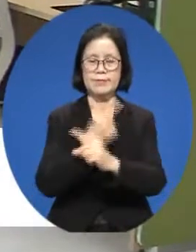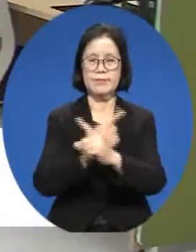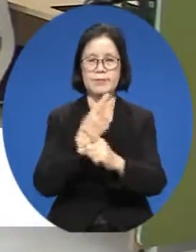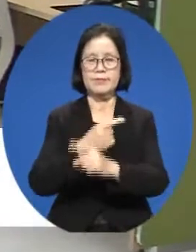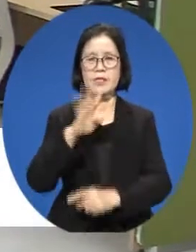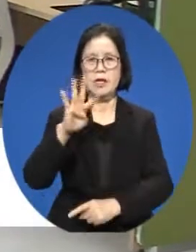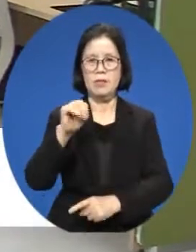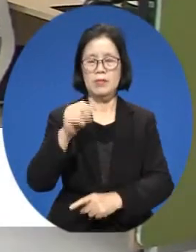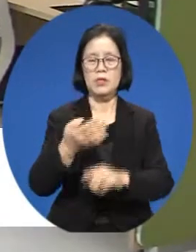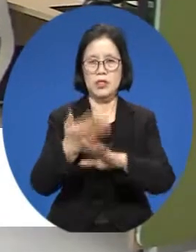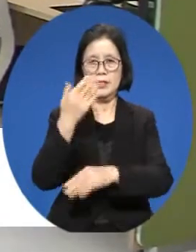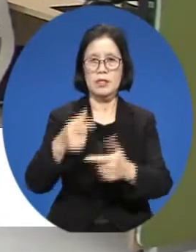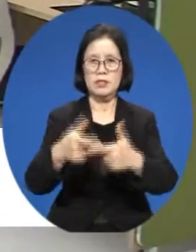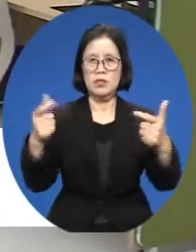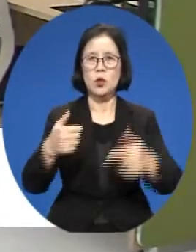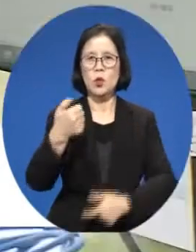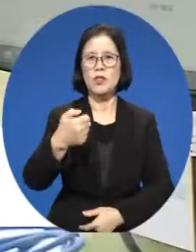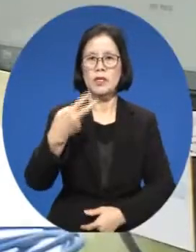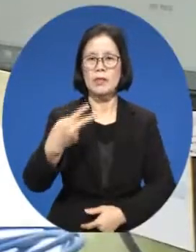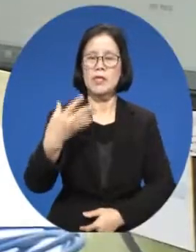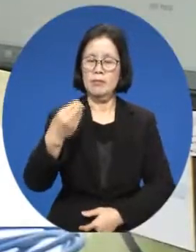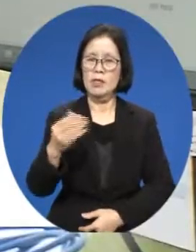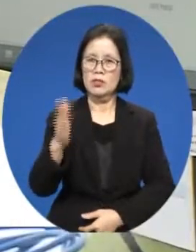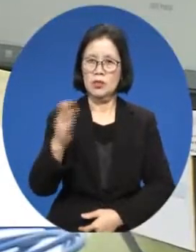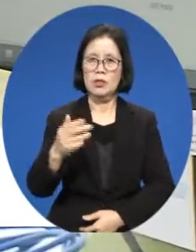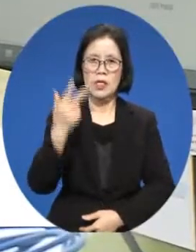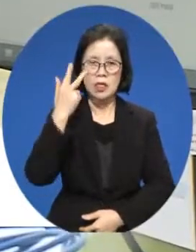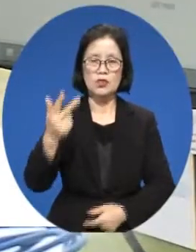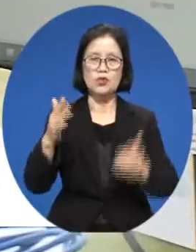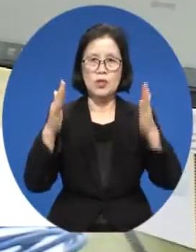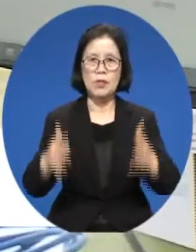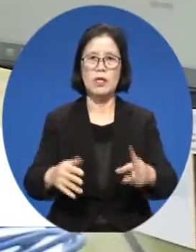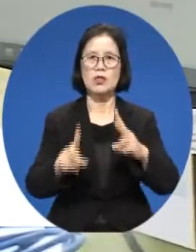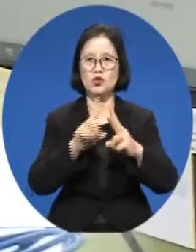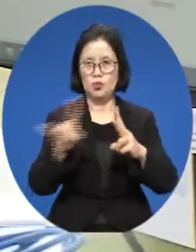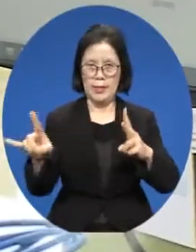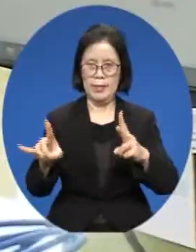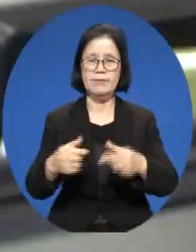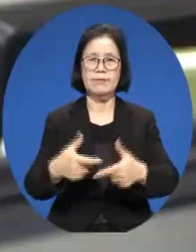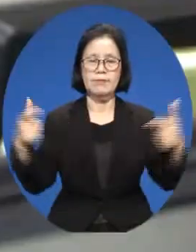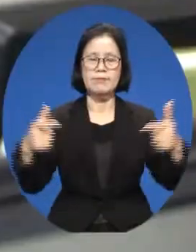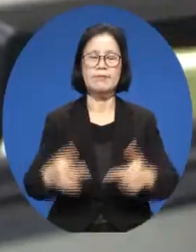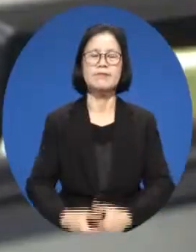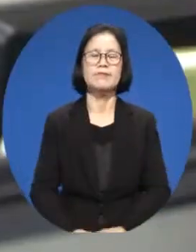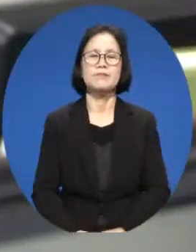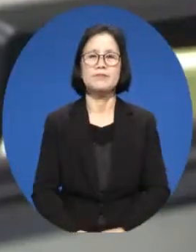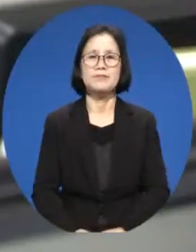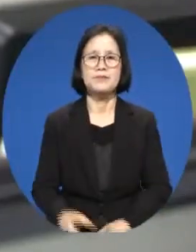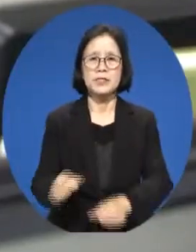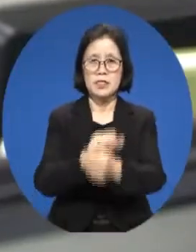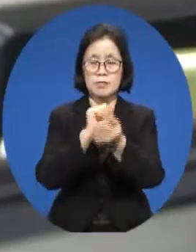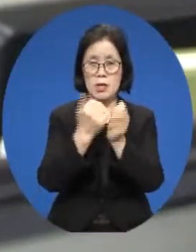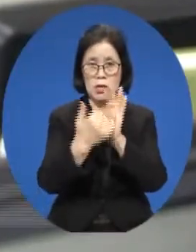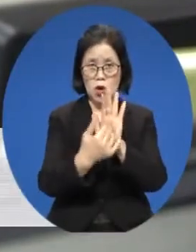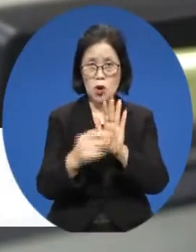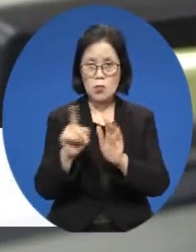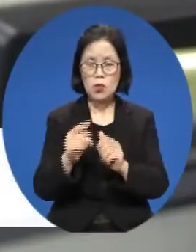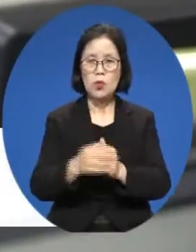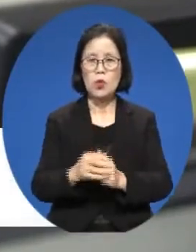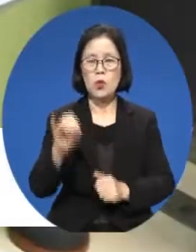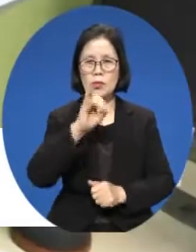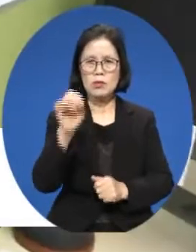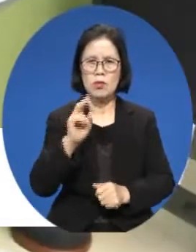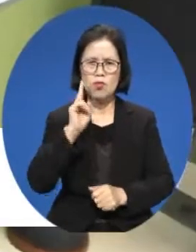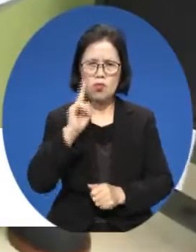명 가까이 늘면서 52만여 명으로 일주일 만에 두 배로 급증했습니다. 특히 방역당국은 오미크론의